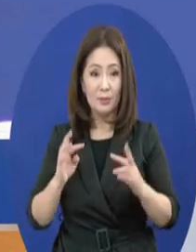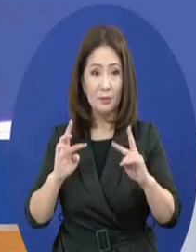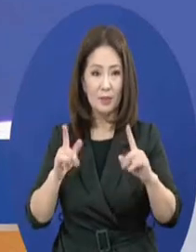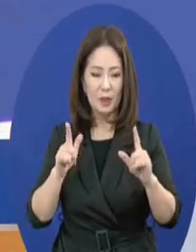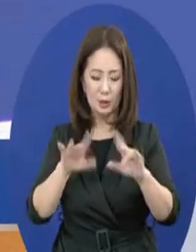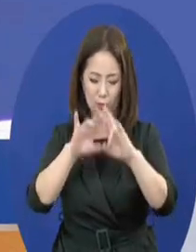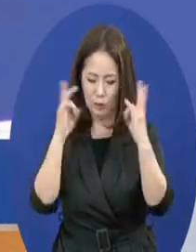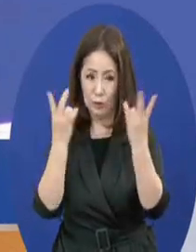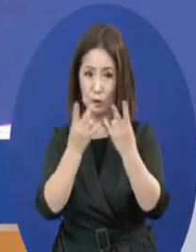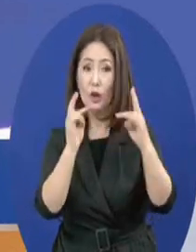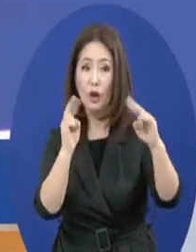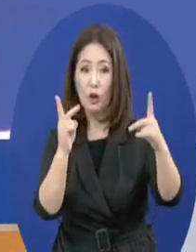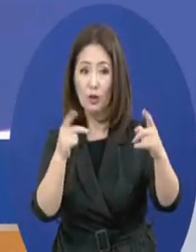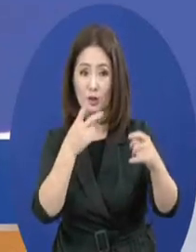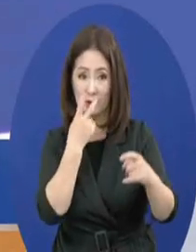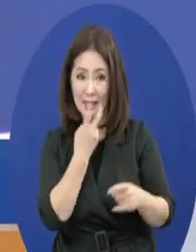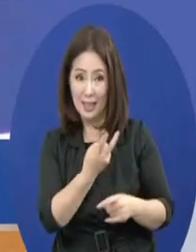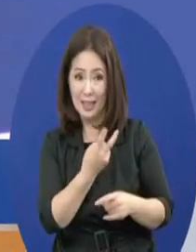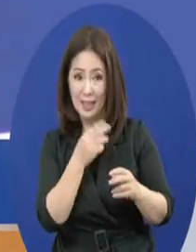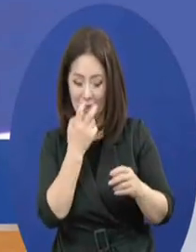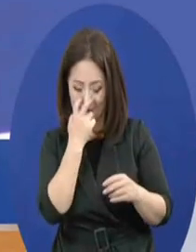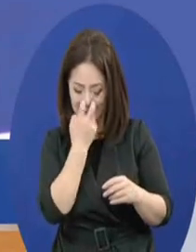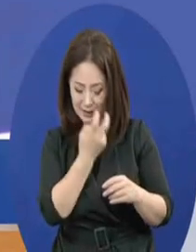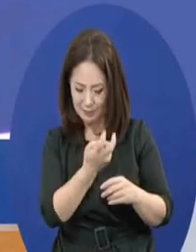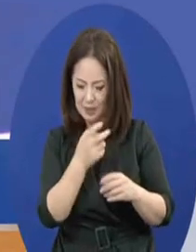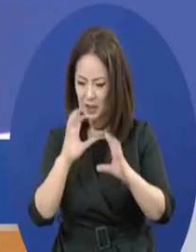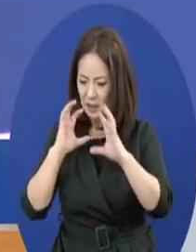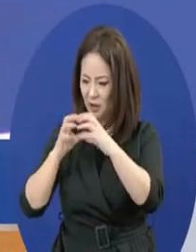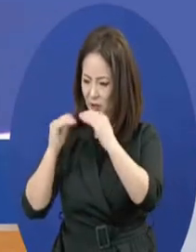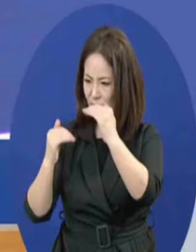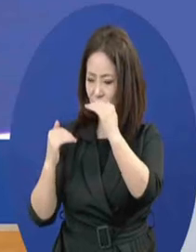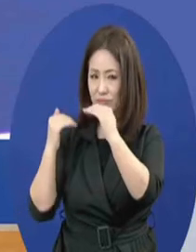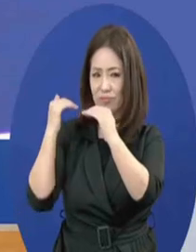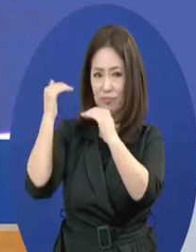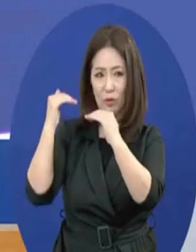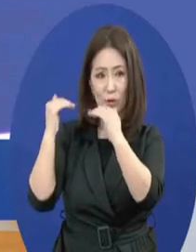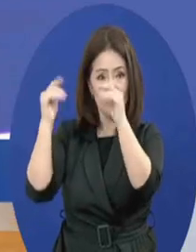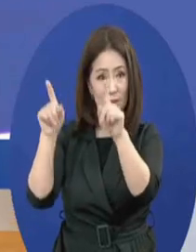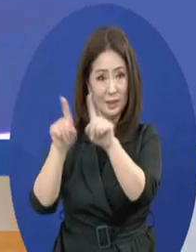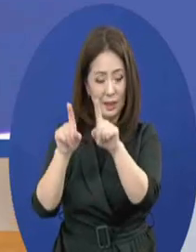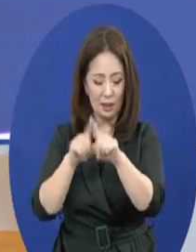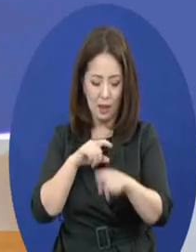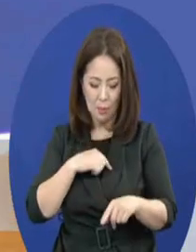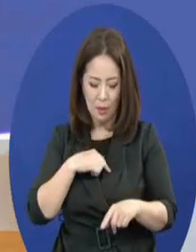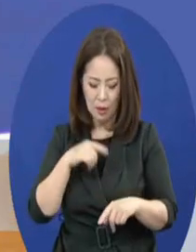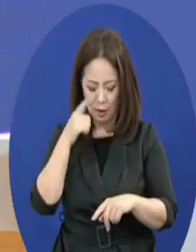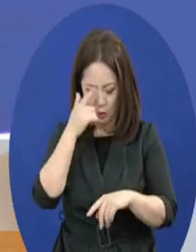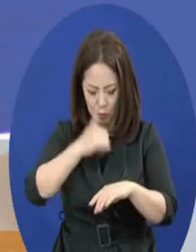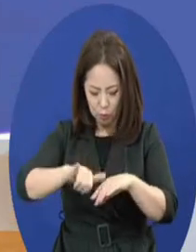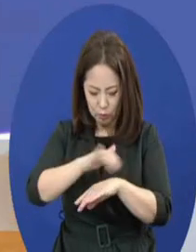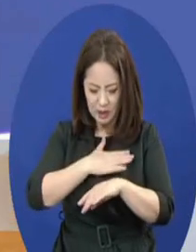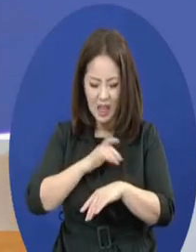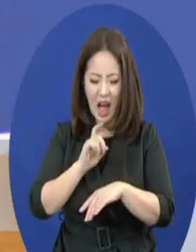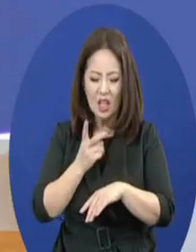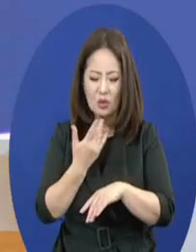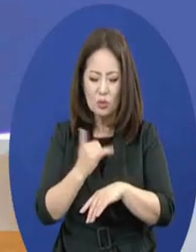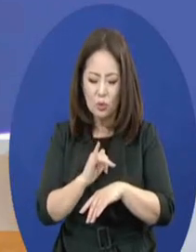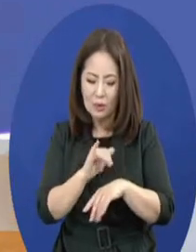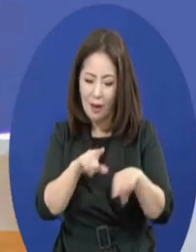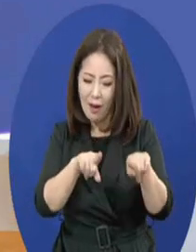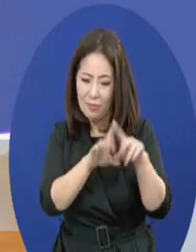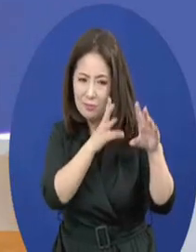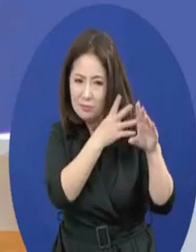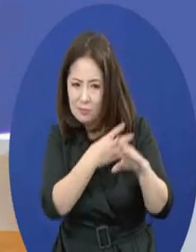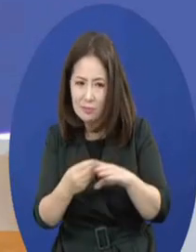орох төлөв ажиглагдж байна. Дэлхийн хөгжлийн чиг хандлагад нийцсэн эрхцүүд төрийн ёсыг улс орондоо мөн чанараар нь хэвшүүлэн